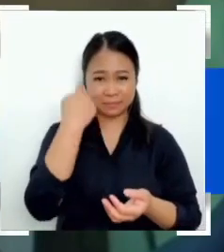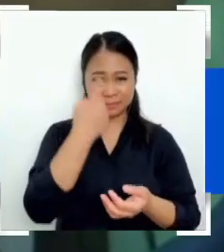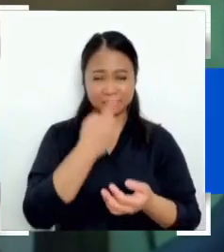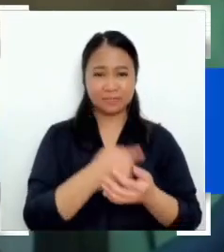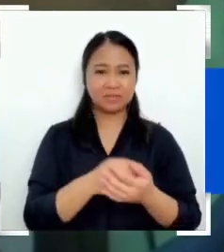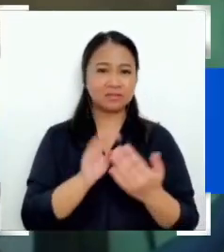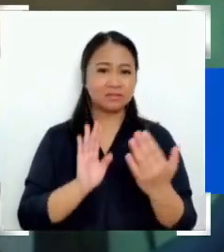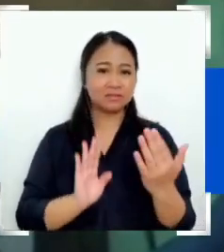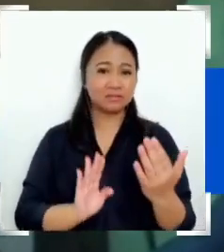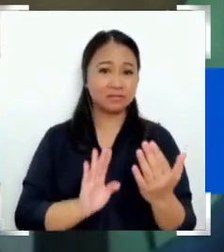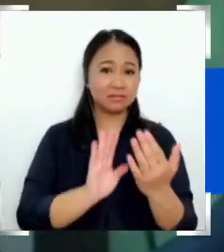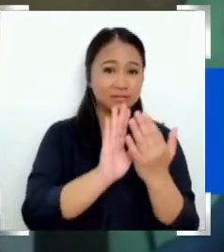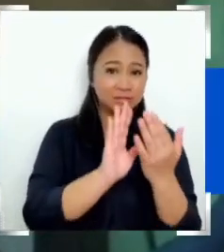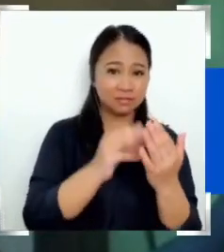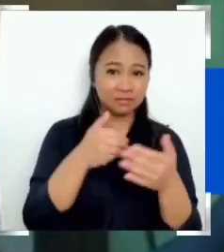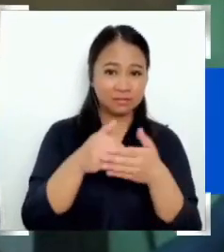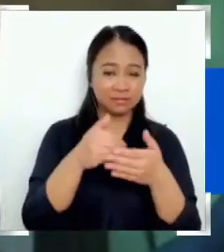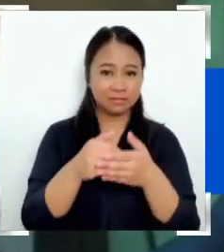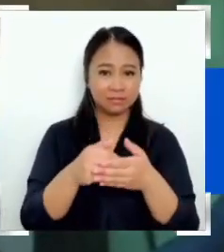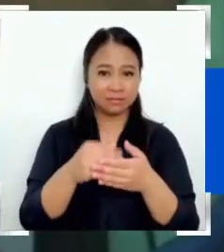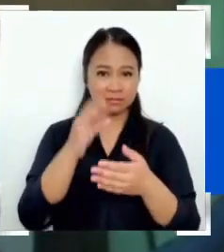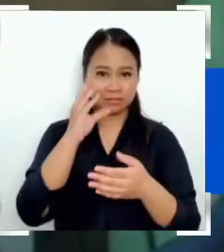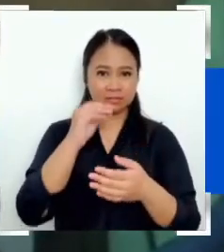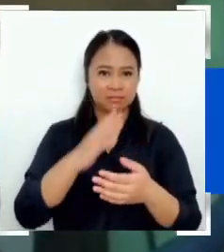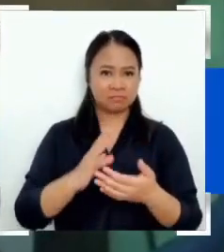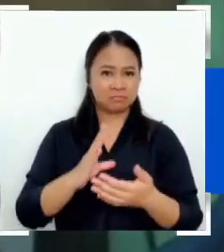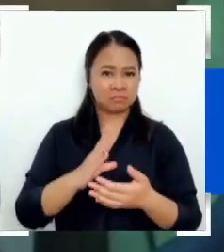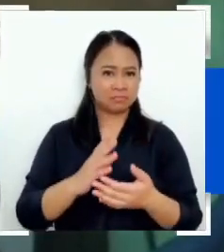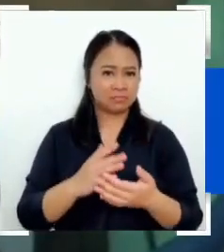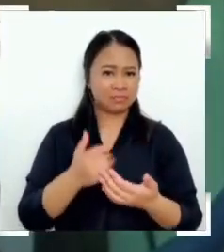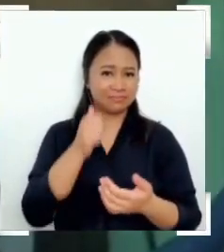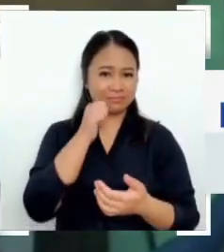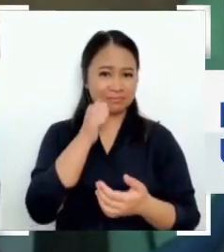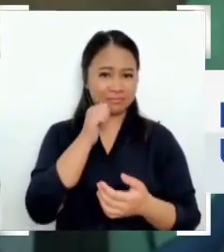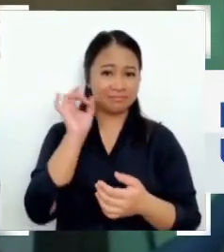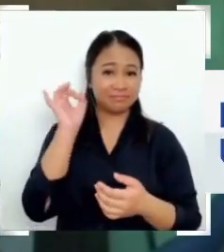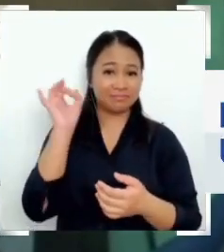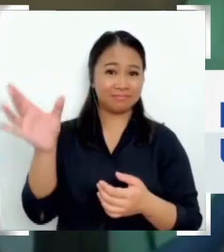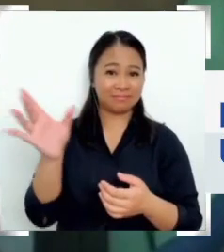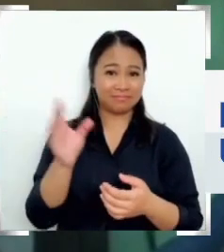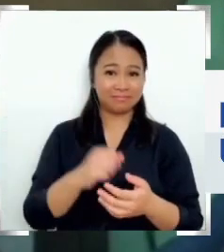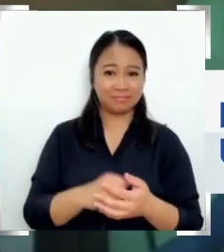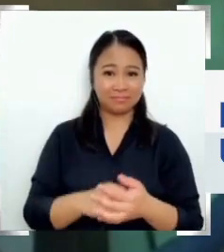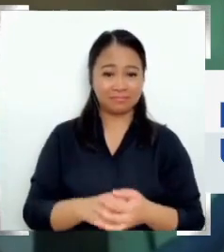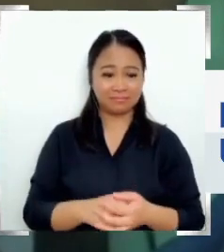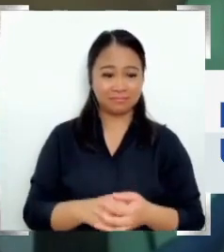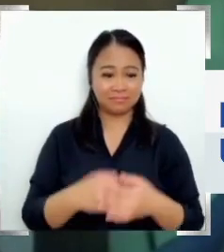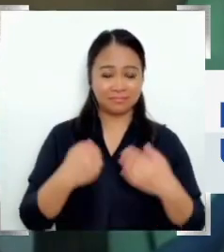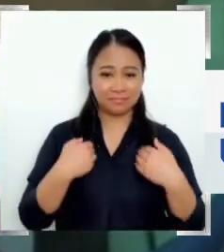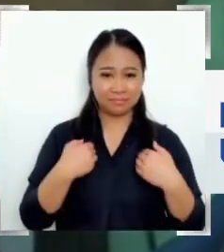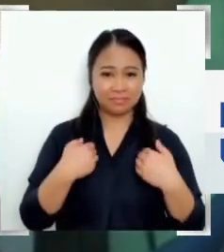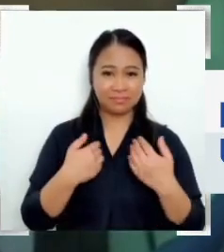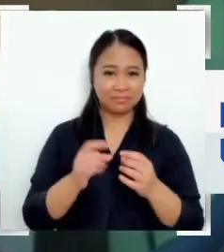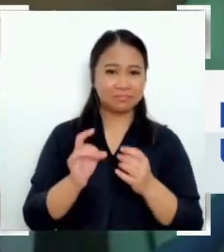upin, yan lang lumaban yung matanda. Yung babae naman malayo. Malayo sa lalaki, kaya